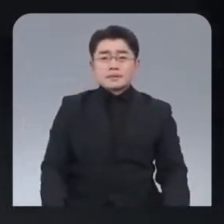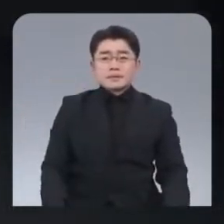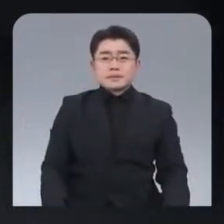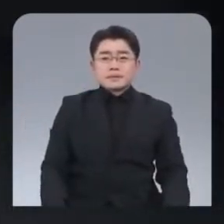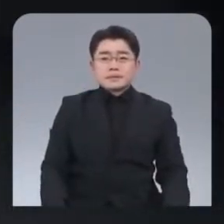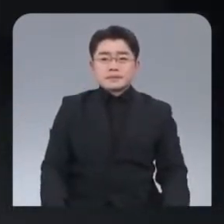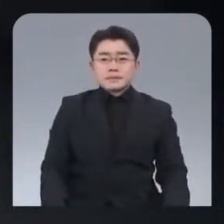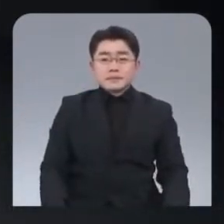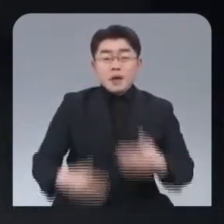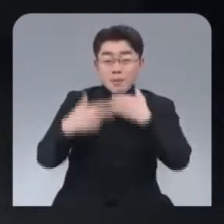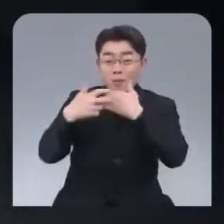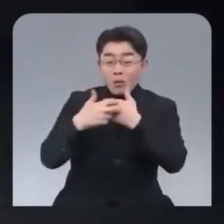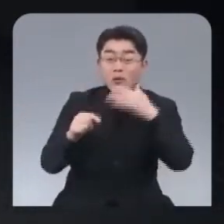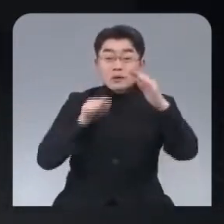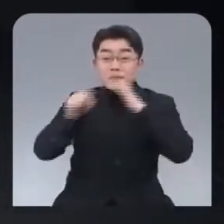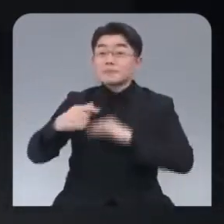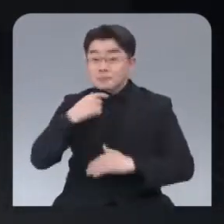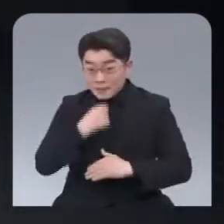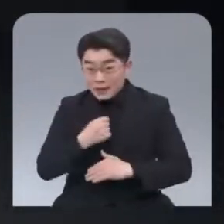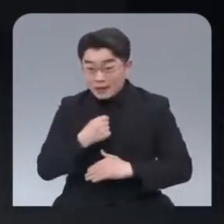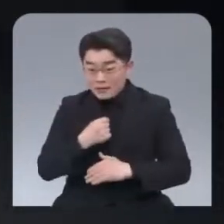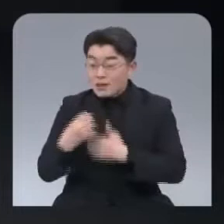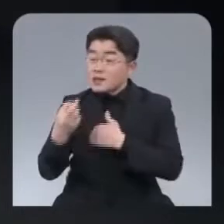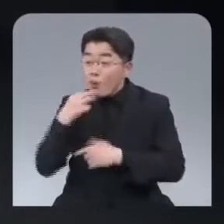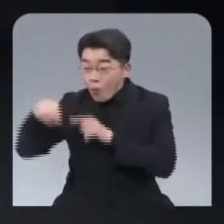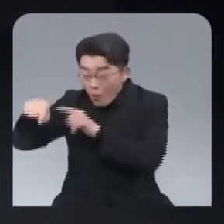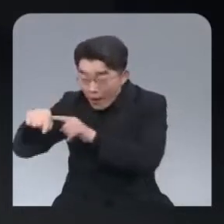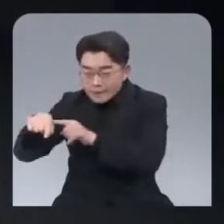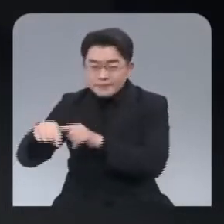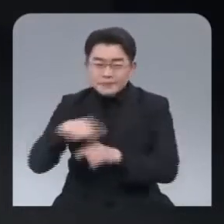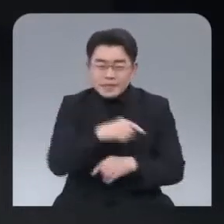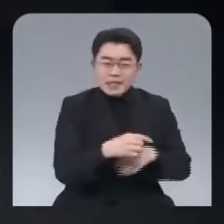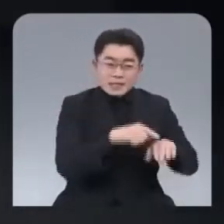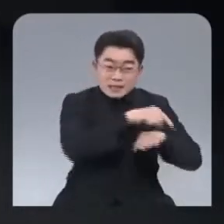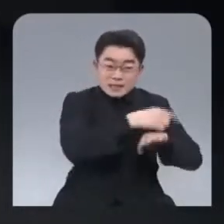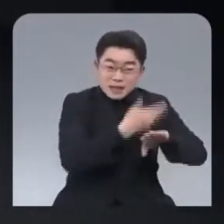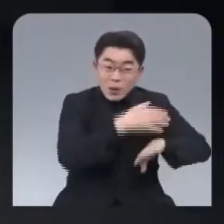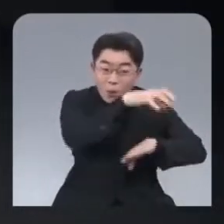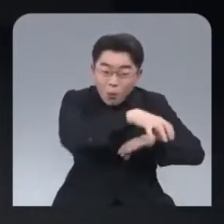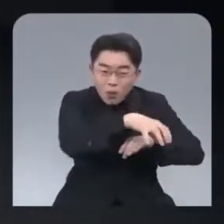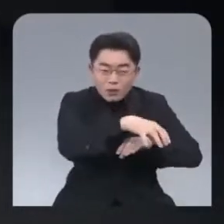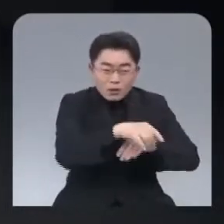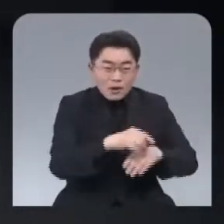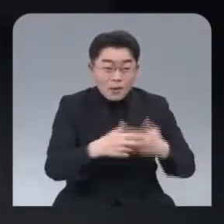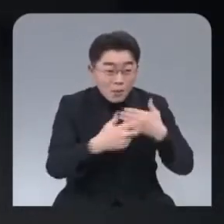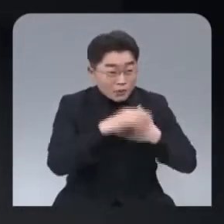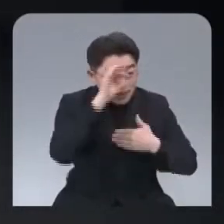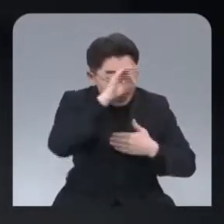병원 한번 가려 해도 서울과 광역시 이렇게 차이납니다